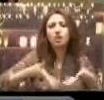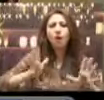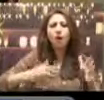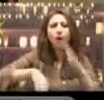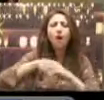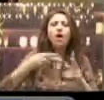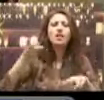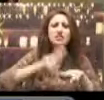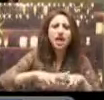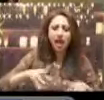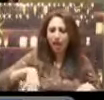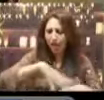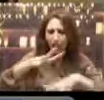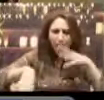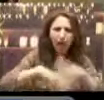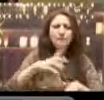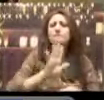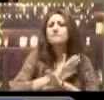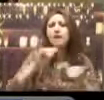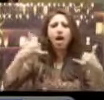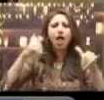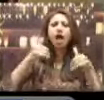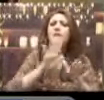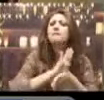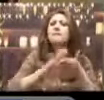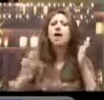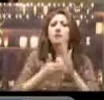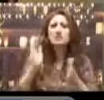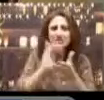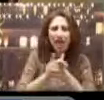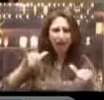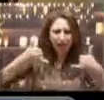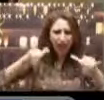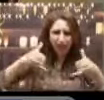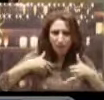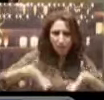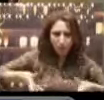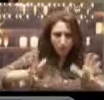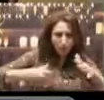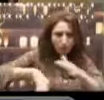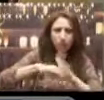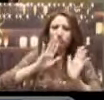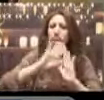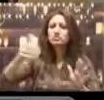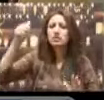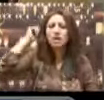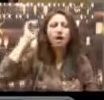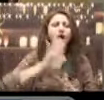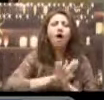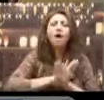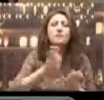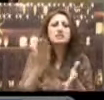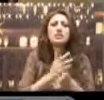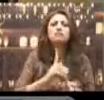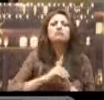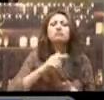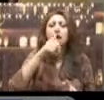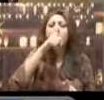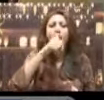خالص خالص، رجعت تاني مؤخرا بقى مع واحد صاحبك يقول لك نلعب مع بعض؟ لا لا لا ده دلوقتي عادي. لا زمان زمان بطلت كوره